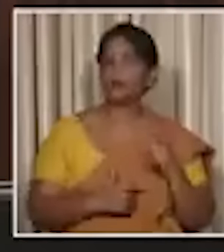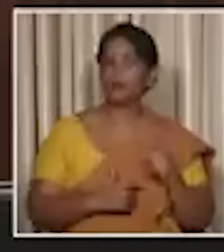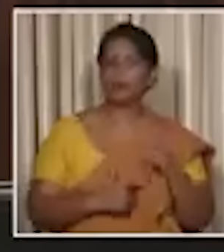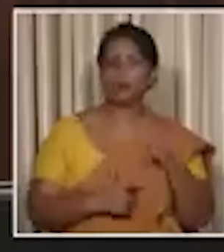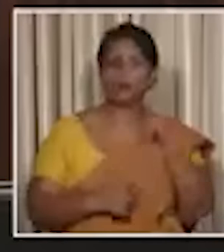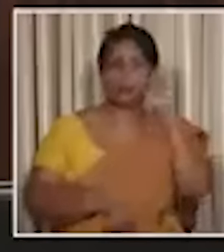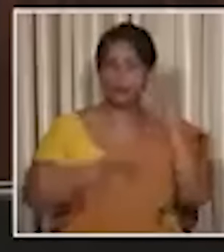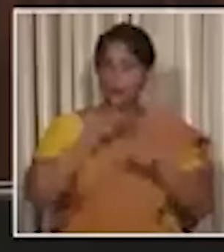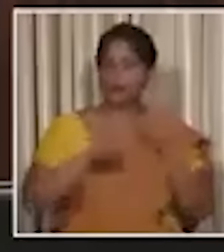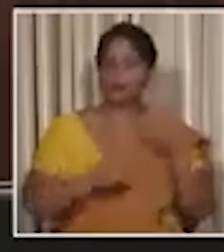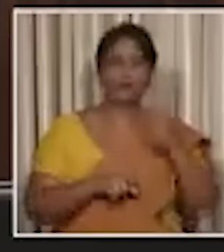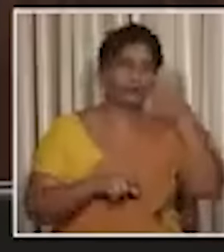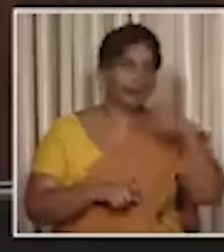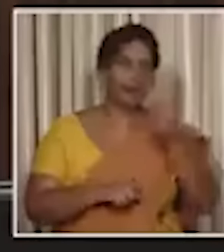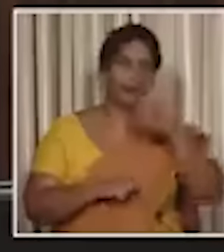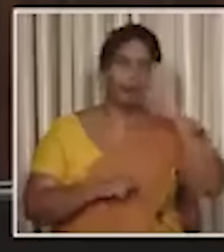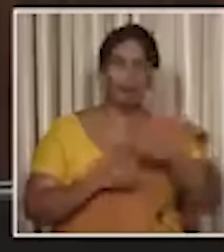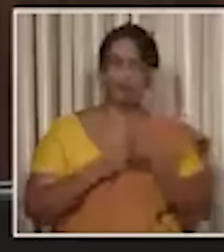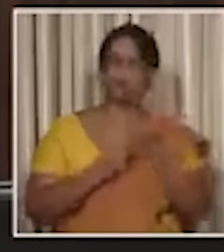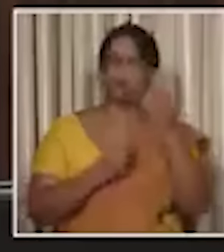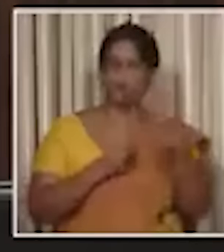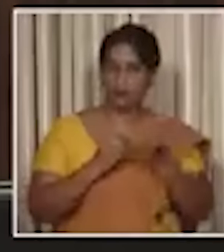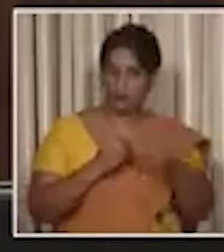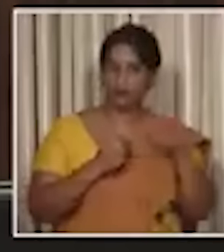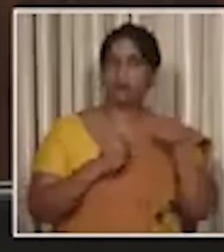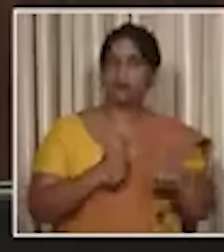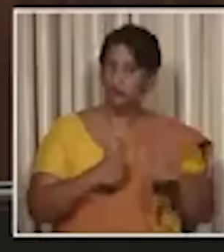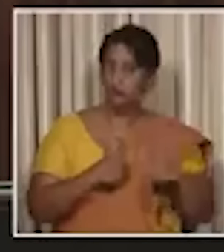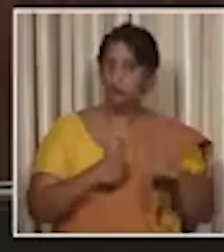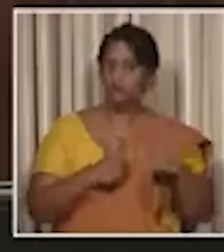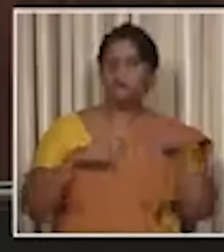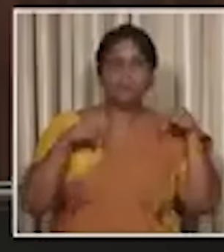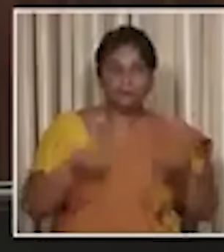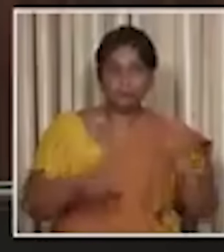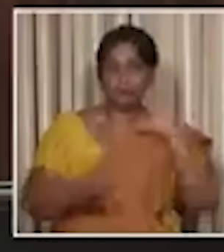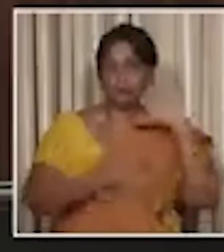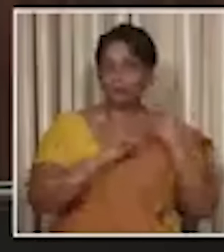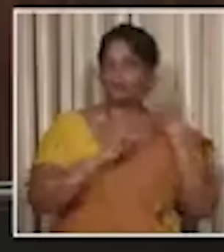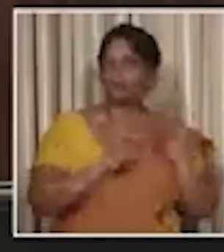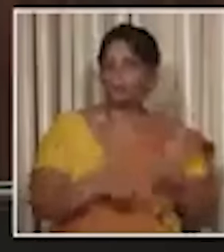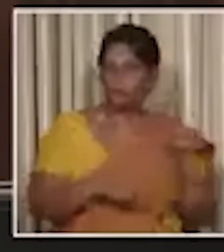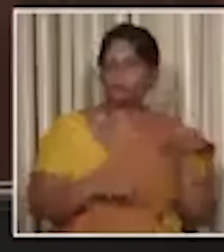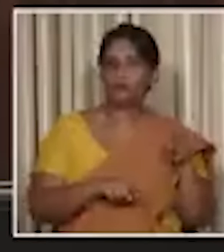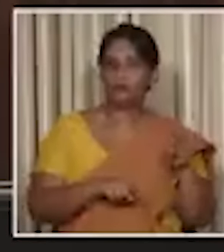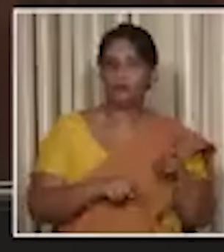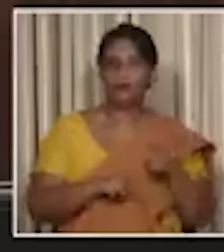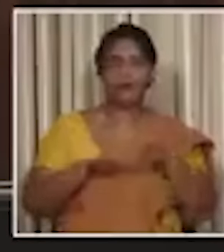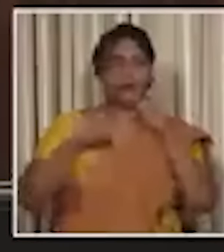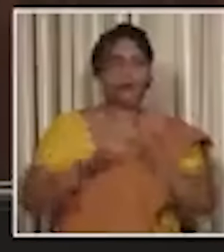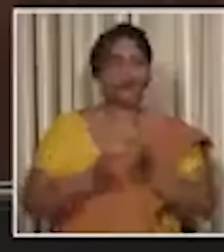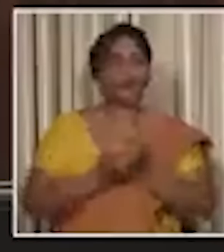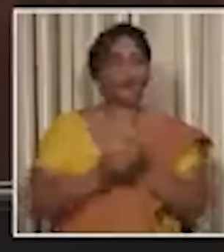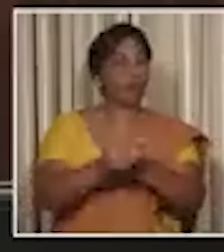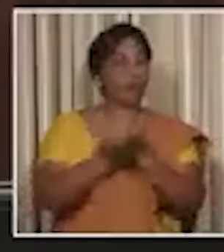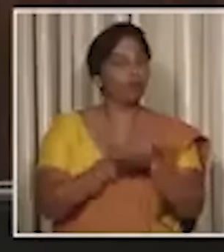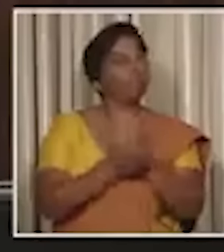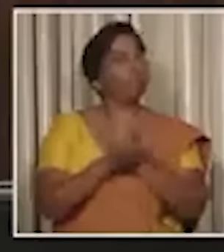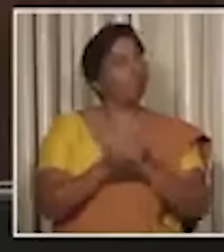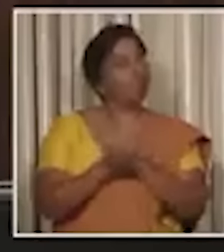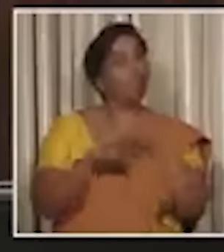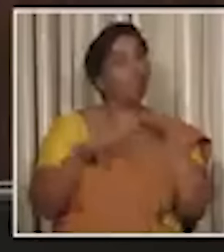வெறுக்கின்ற முகங்களை கொண்டவர்களாக நாங்கள் வாழ முடியுமா? இளைஞர்களாக வாழ முடியுமா? எங்களுக்கு தேவை அப்படிப்பட்ட ஒரு சமூகத்தில் மனிதாபிமானம் கொண்ட மனித